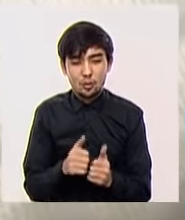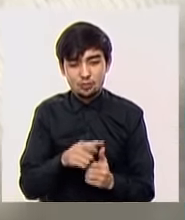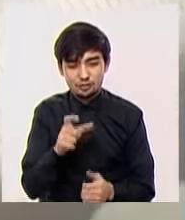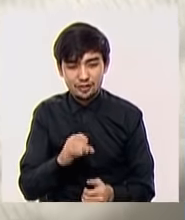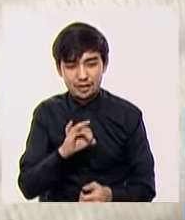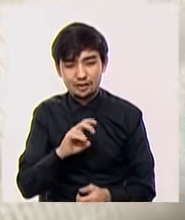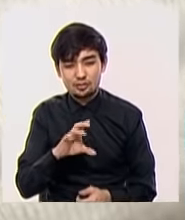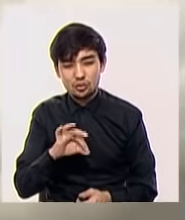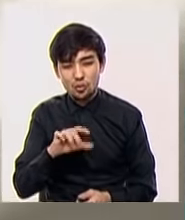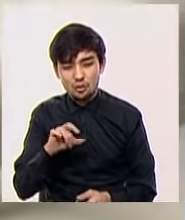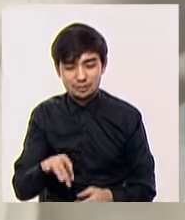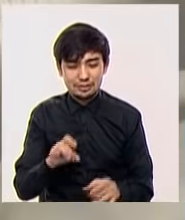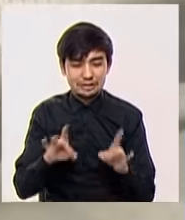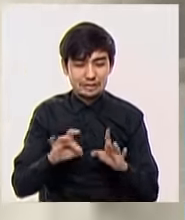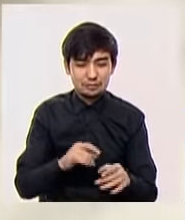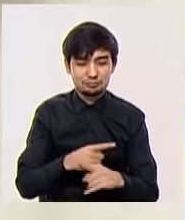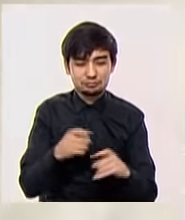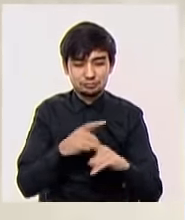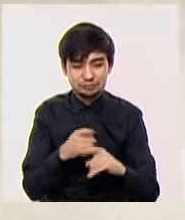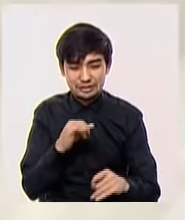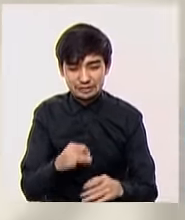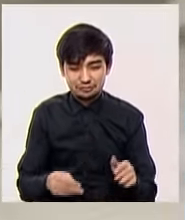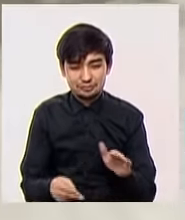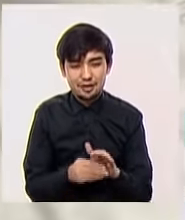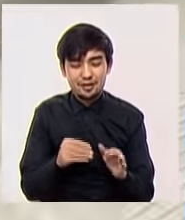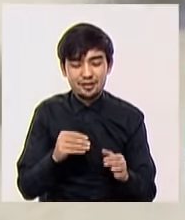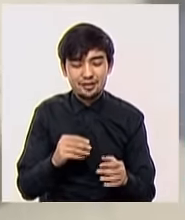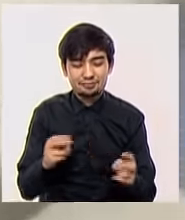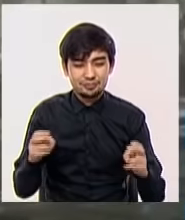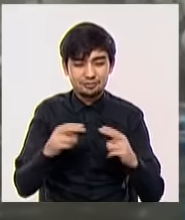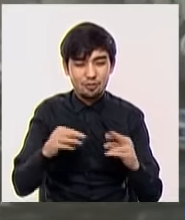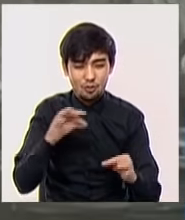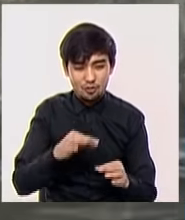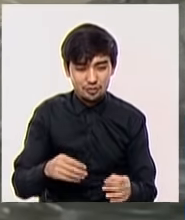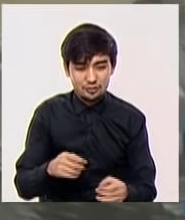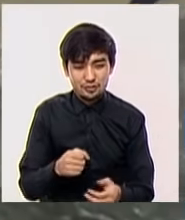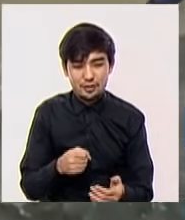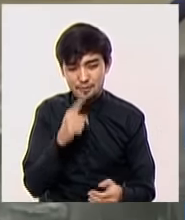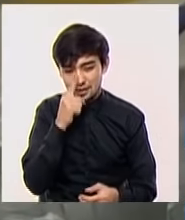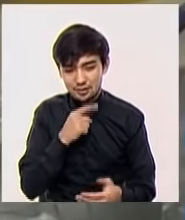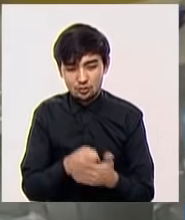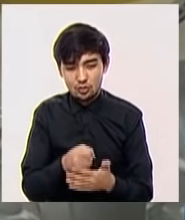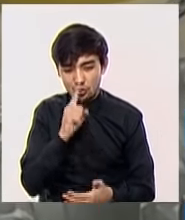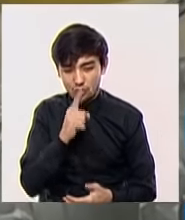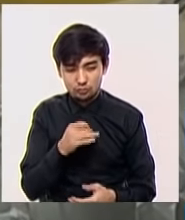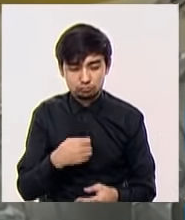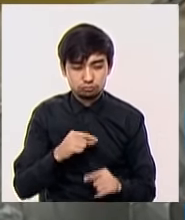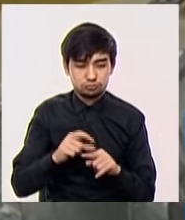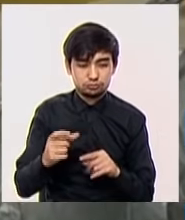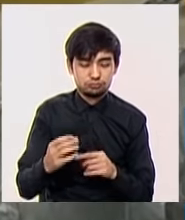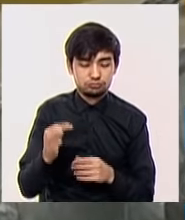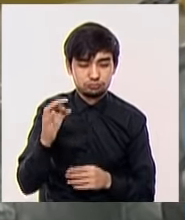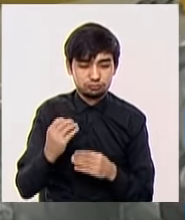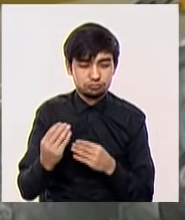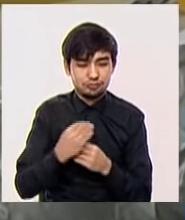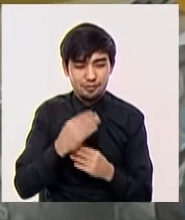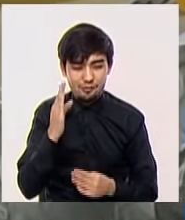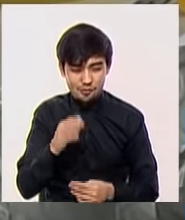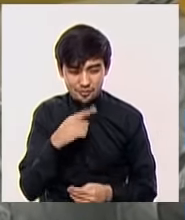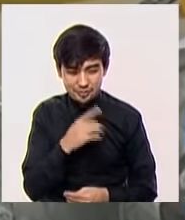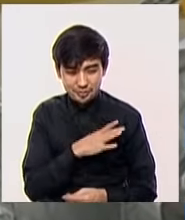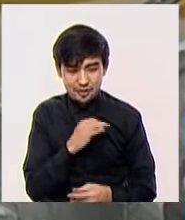instagram размещать рекламу о приеме инвестиционных вкладов на срок от месяца до года рассказывали о якобы полученных доходах другими